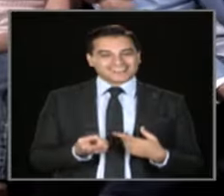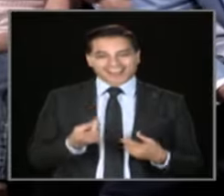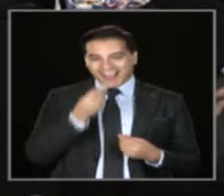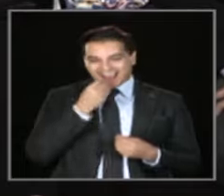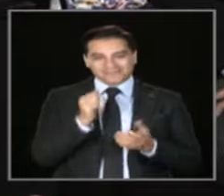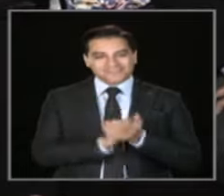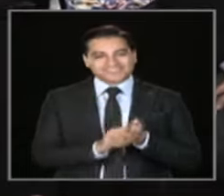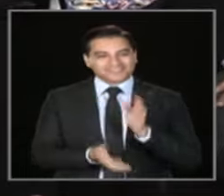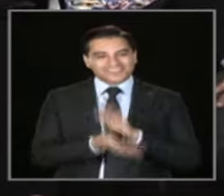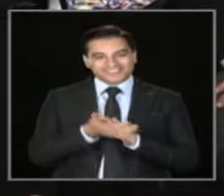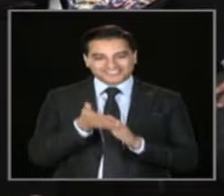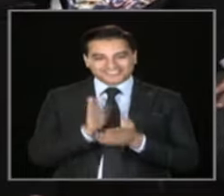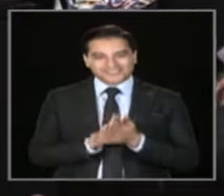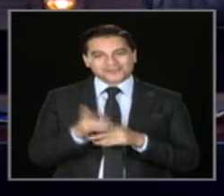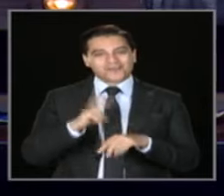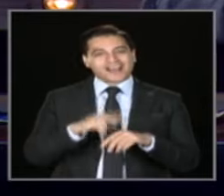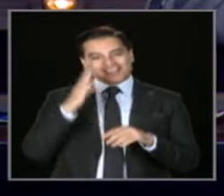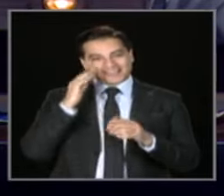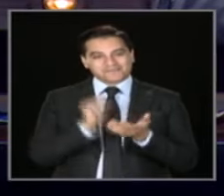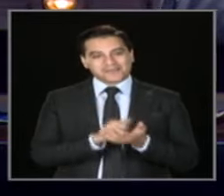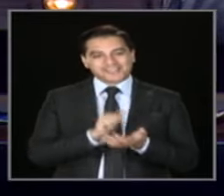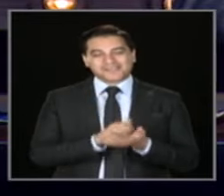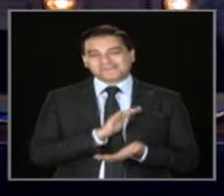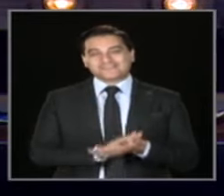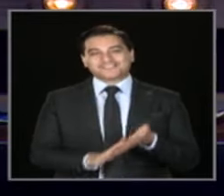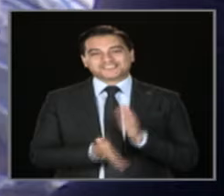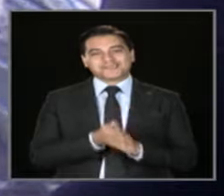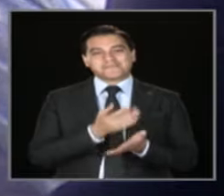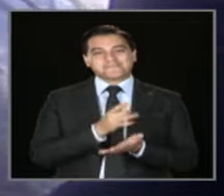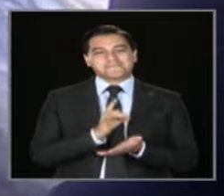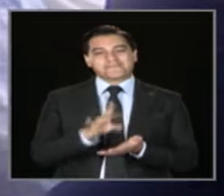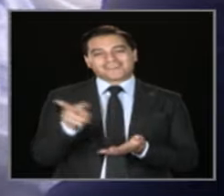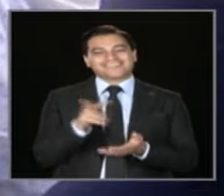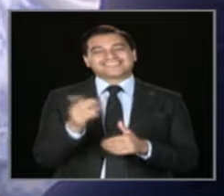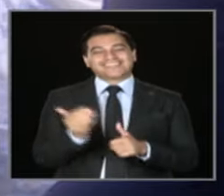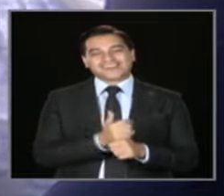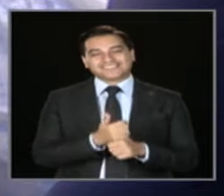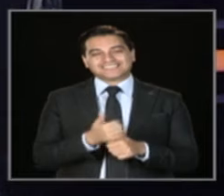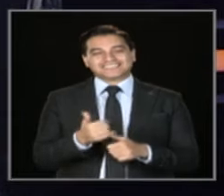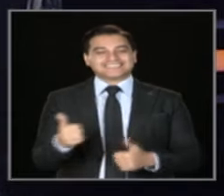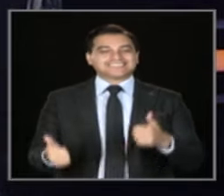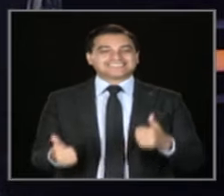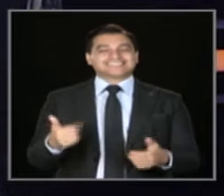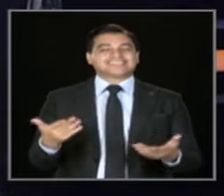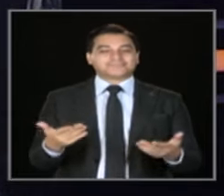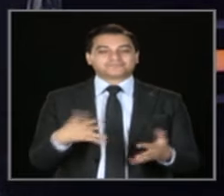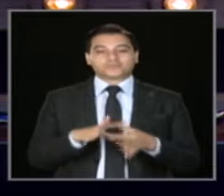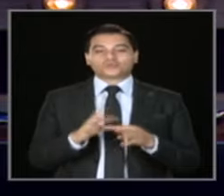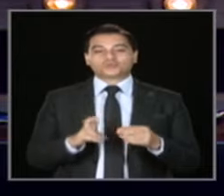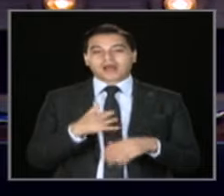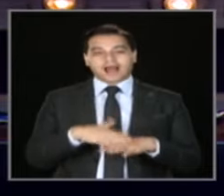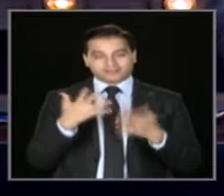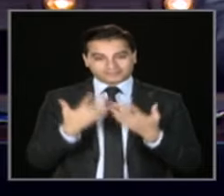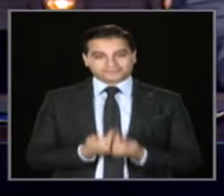النهارده ولا هتبات في البيت النهارده وهتختار موضوع السؤال ايه قدرات ذهنيه